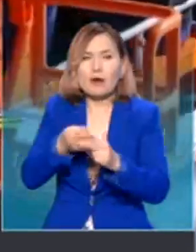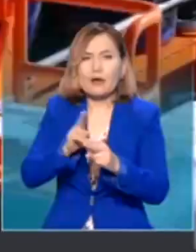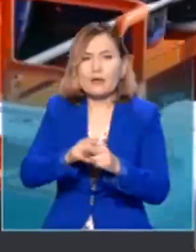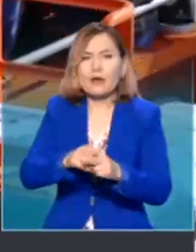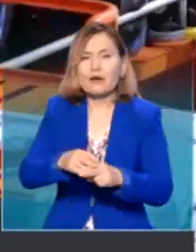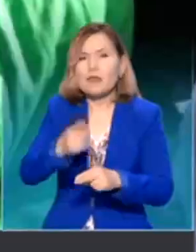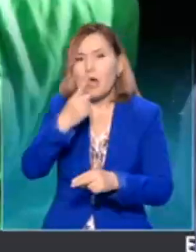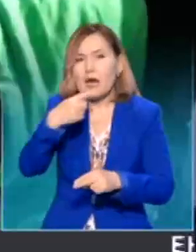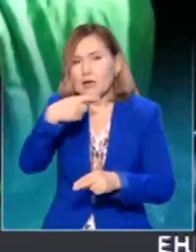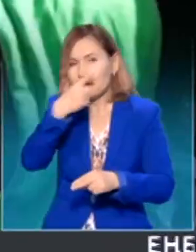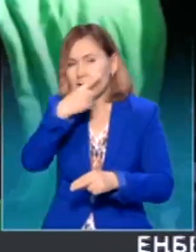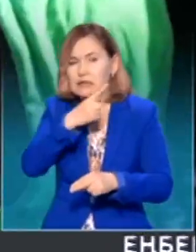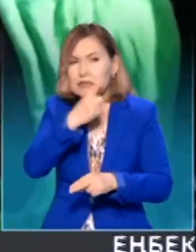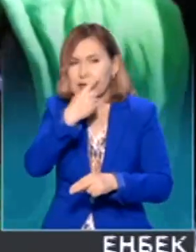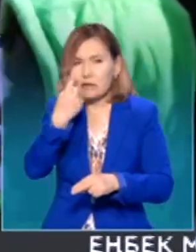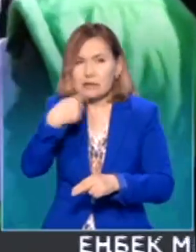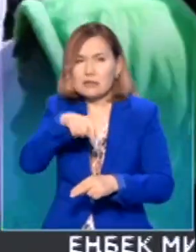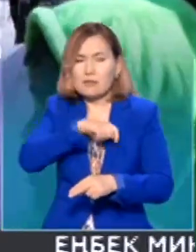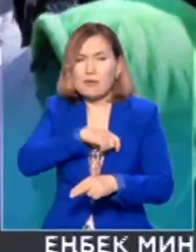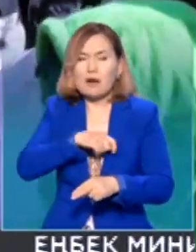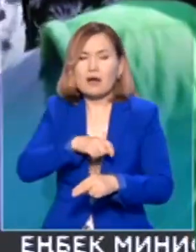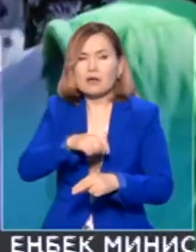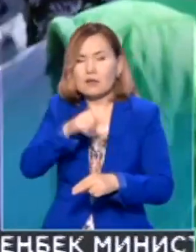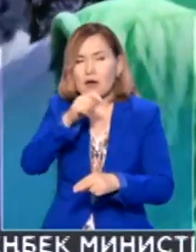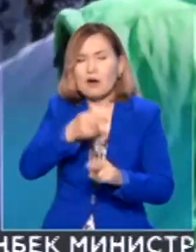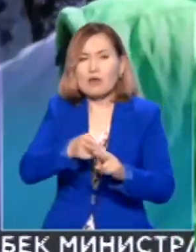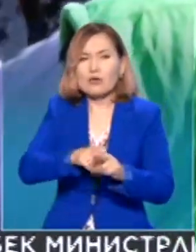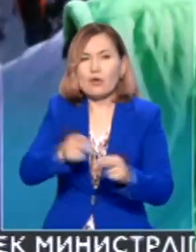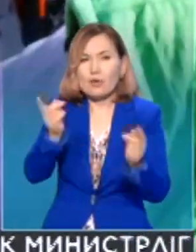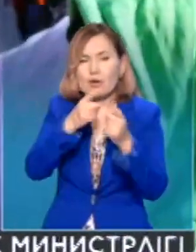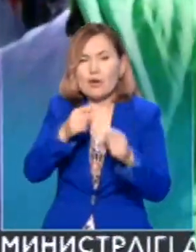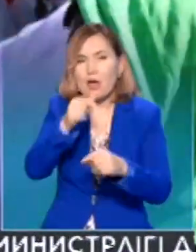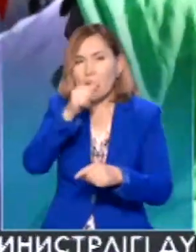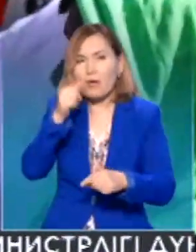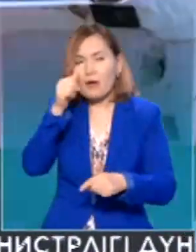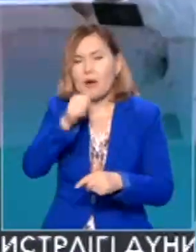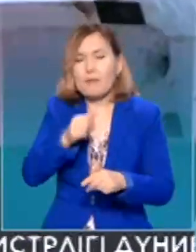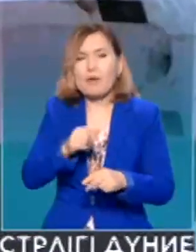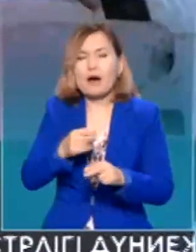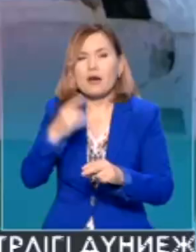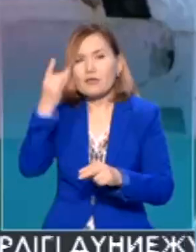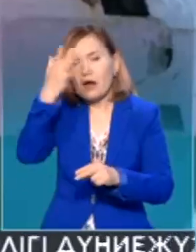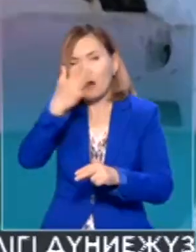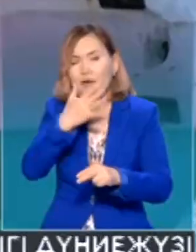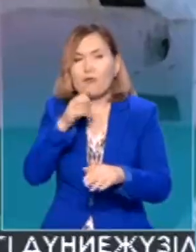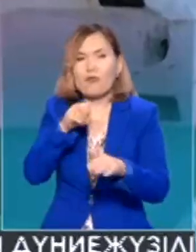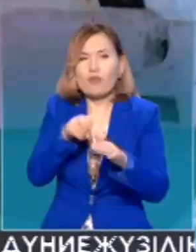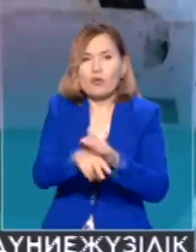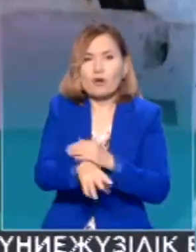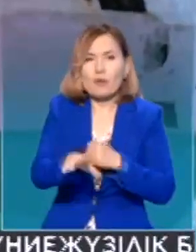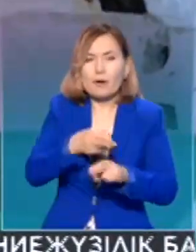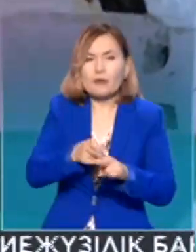үкіметі таратқан статистикаға жүгінсек, былтыр Канар аралдарына 15600-ден